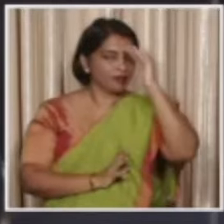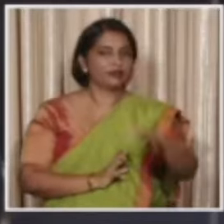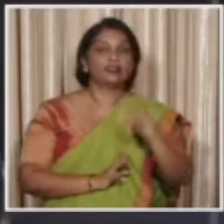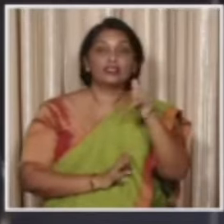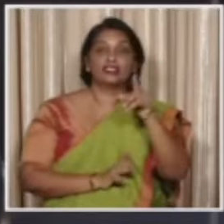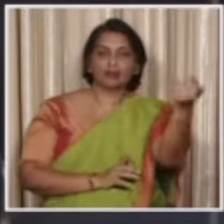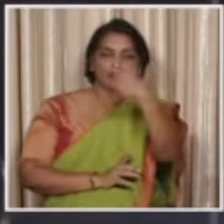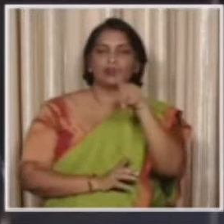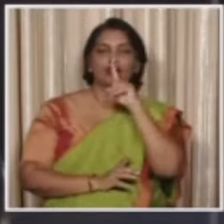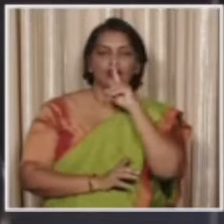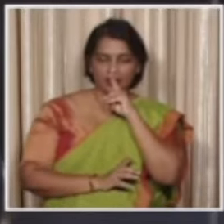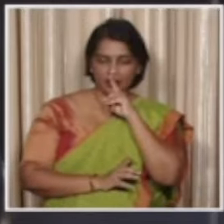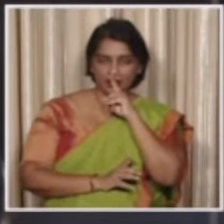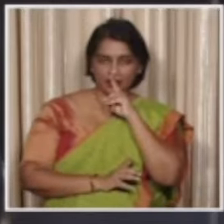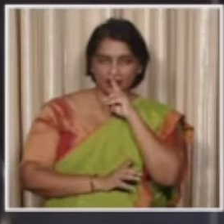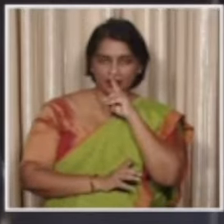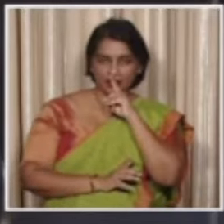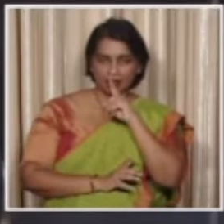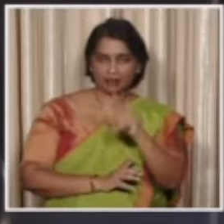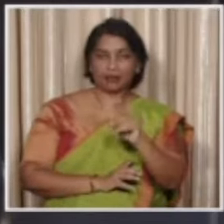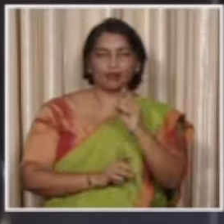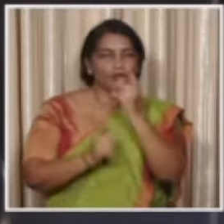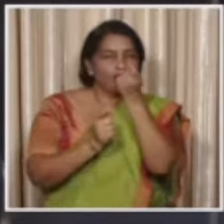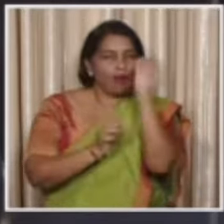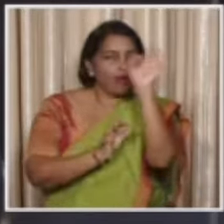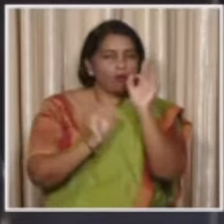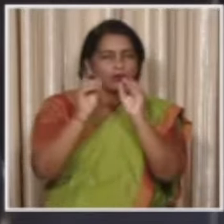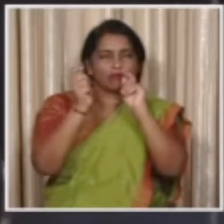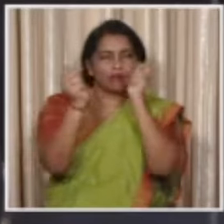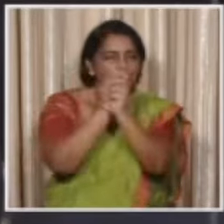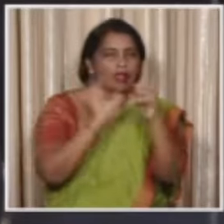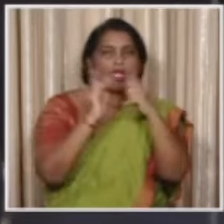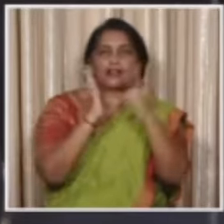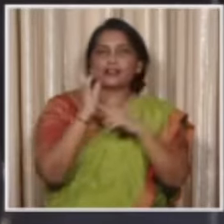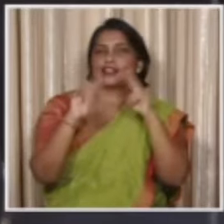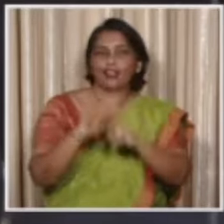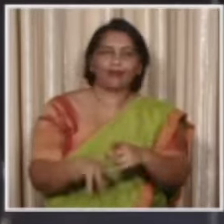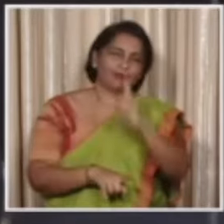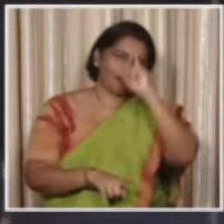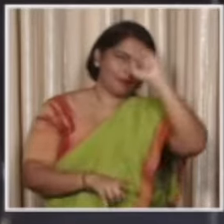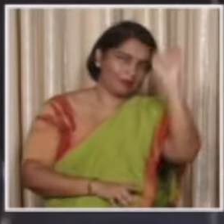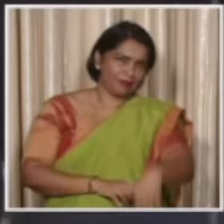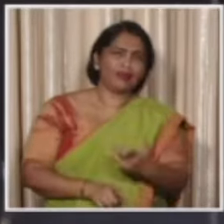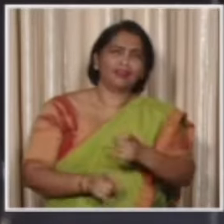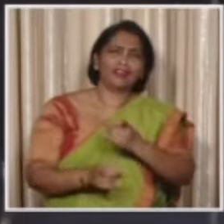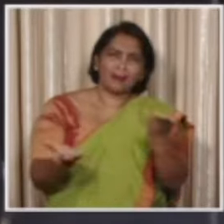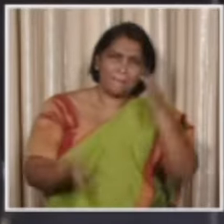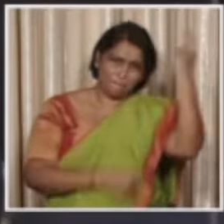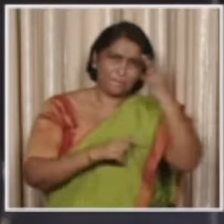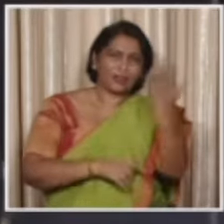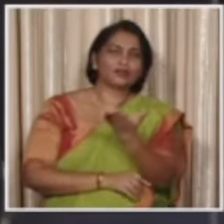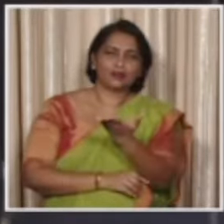සමහරු කියනවා ඊස්පිල්ලක් පාපිල්ලක් වෙනස් කරන්න අයම ෆෙක්ගරීමට මෙ මොඩ කජුද මොනවදම